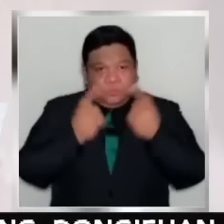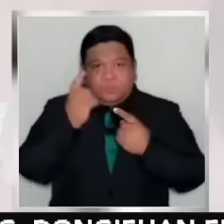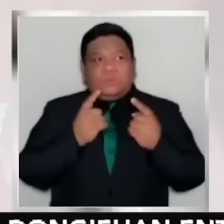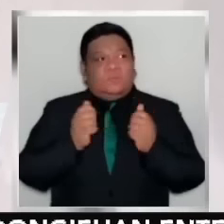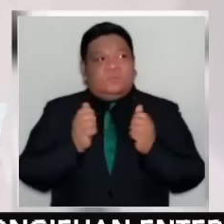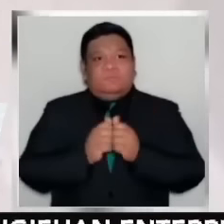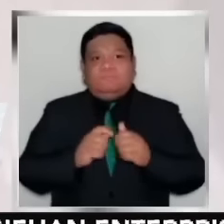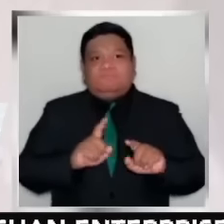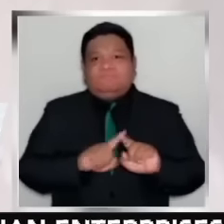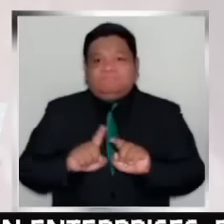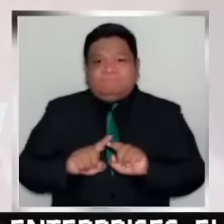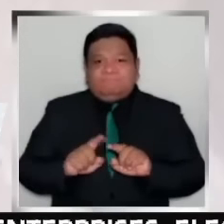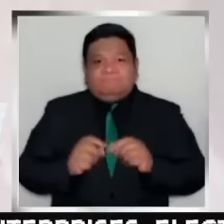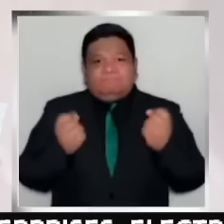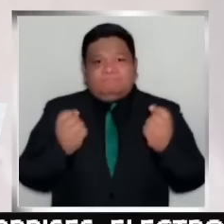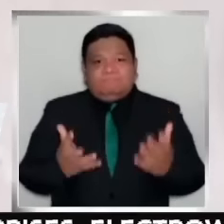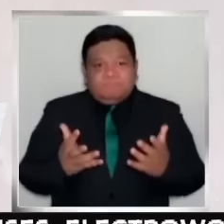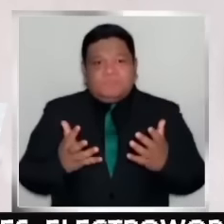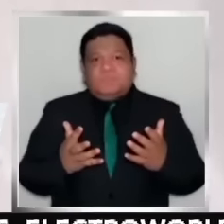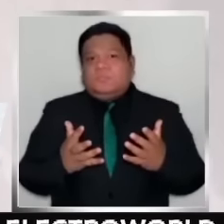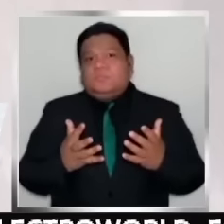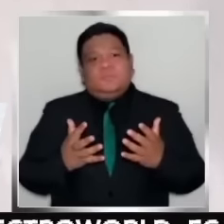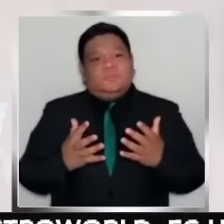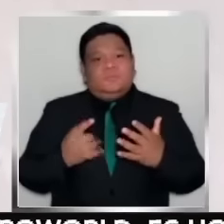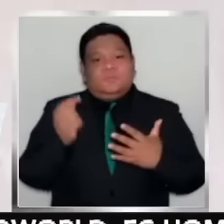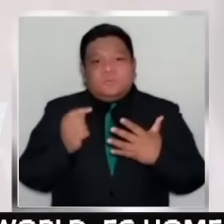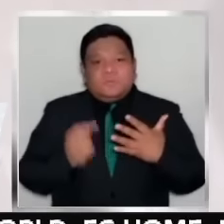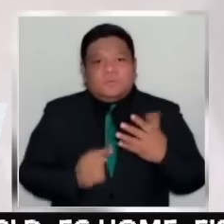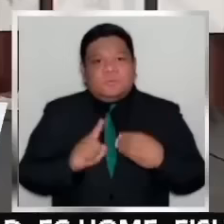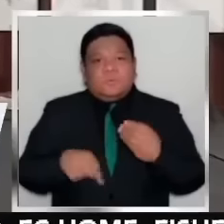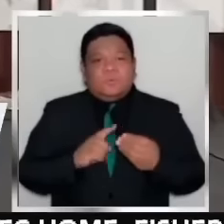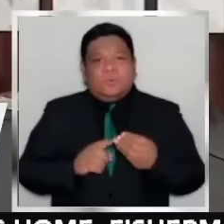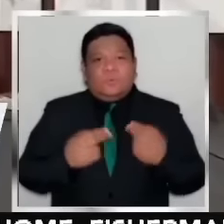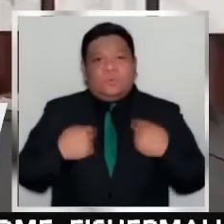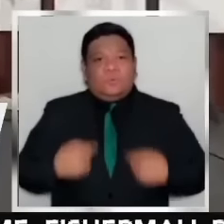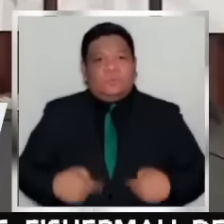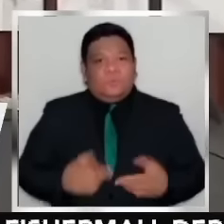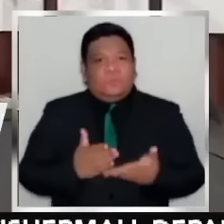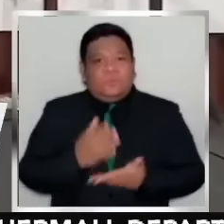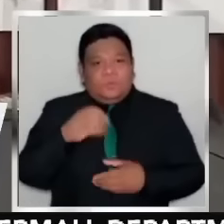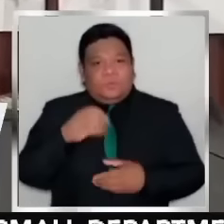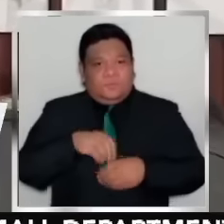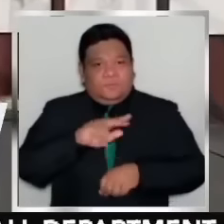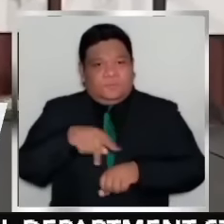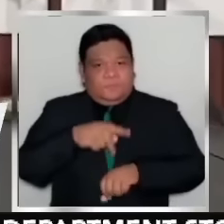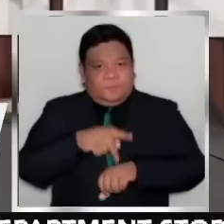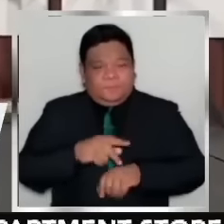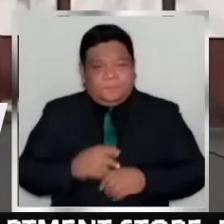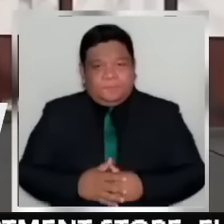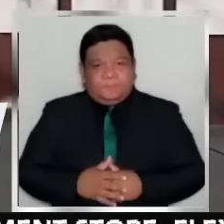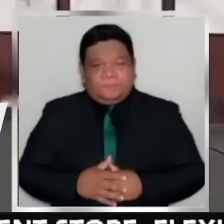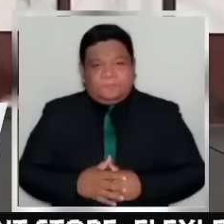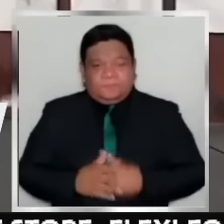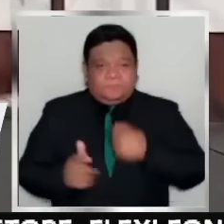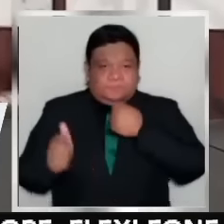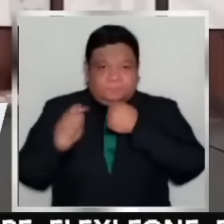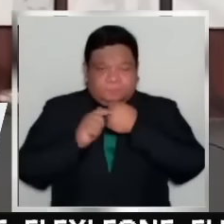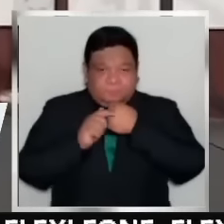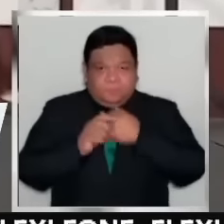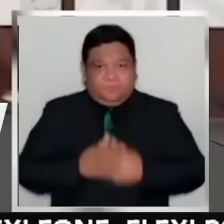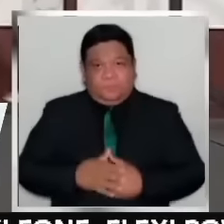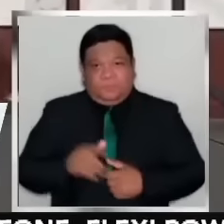in many quarters about the human rights situation in the Philippines. Pero hindi raw kayang magsalita ni Marcos sa kung